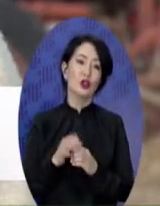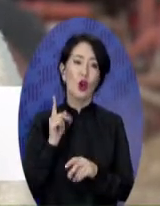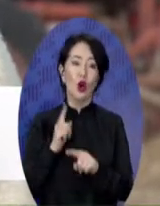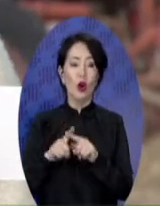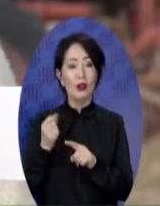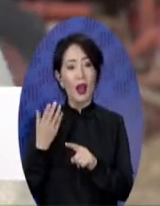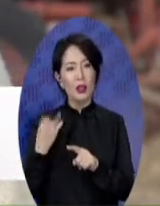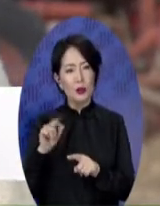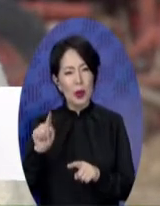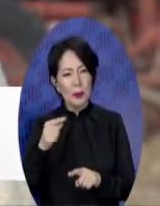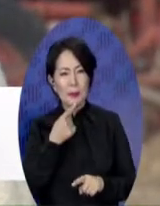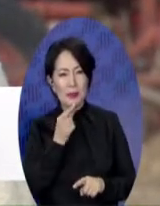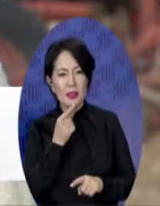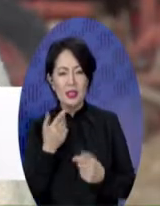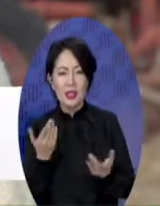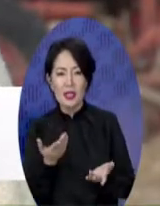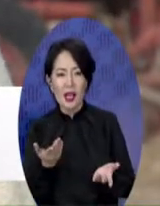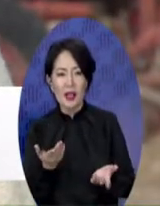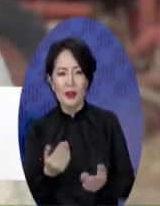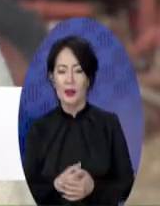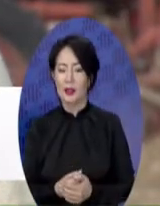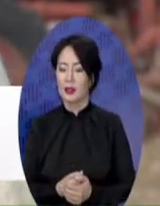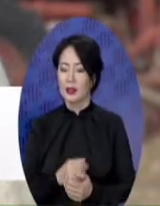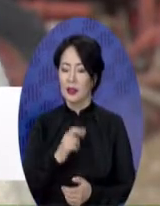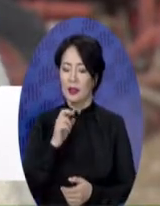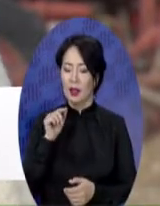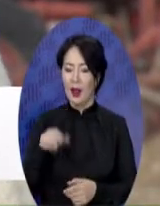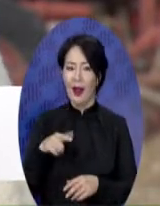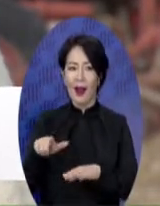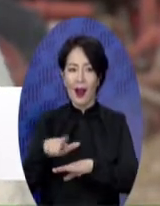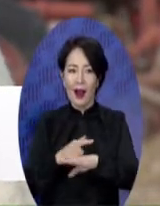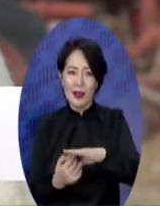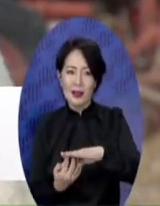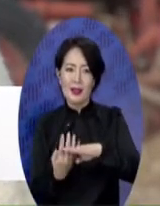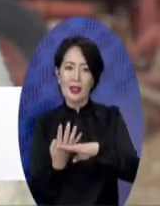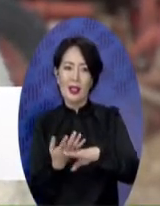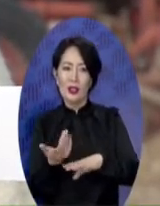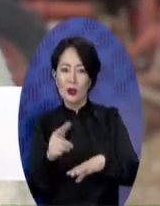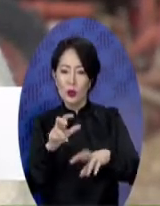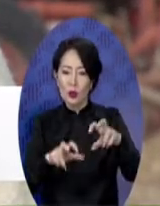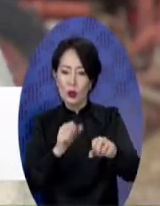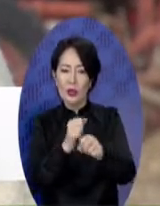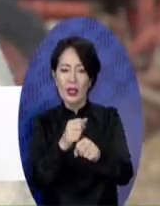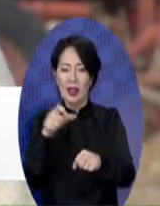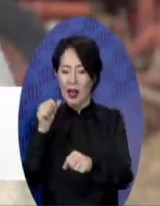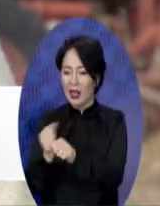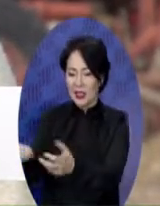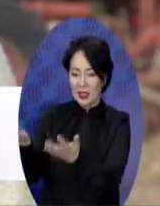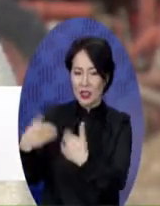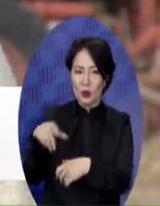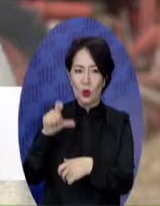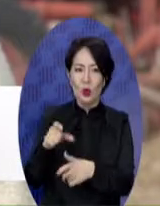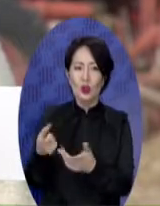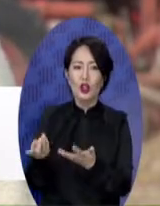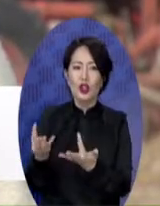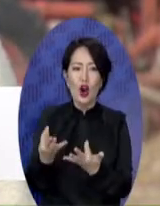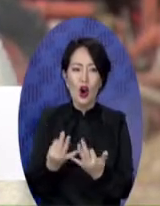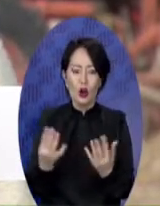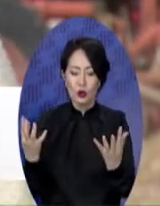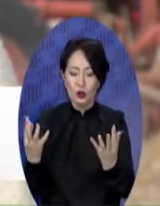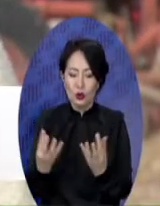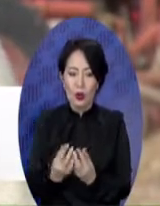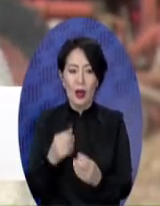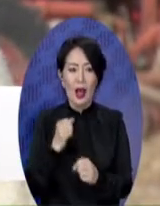нэг хүндэт гарч байгаа юм ер нь газар тариалан ямар ч үйлдвэрт ажиллах хүний тоо их зөрч.